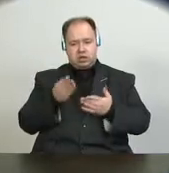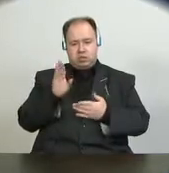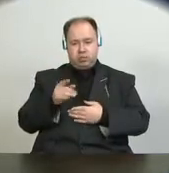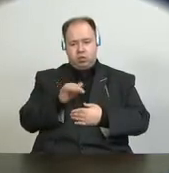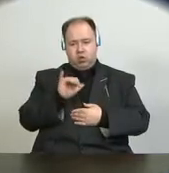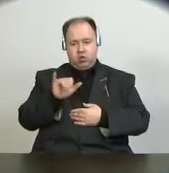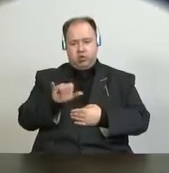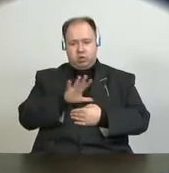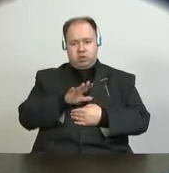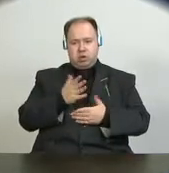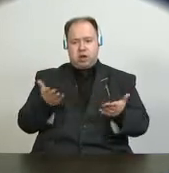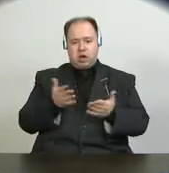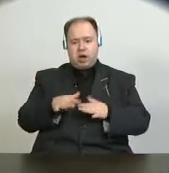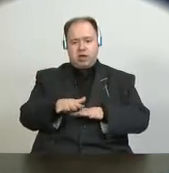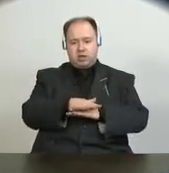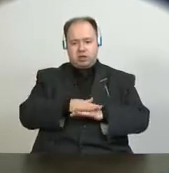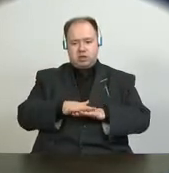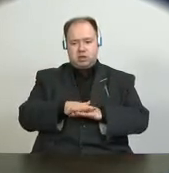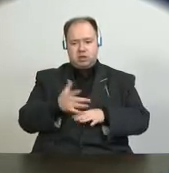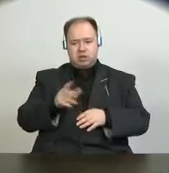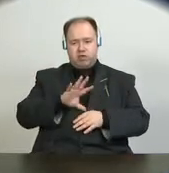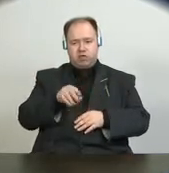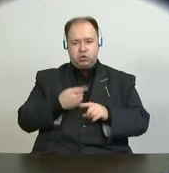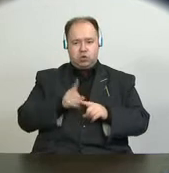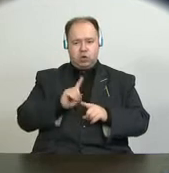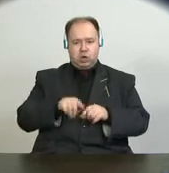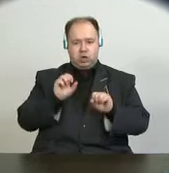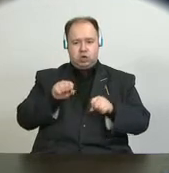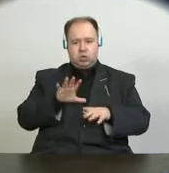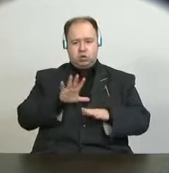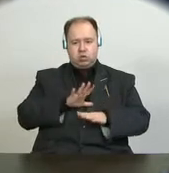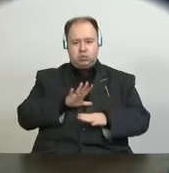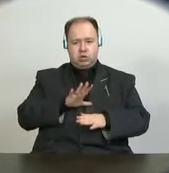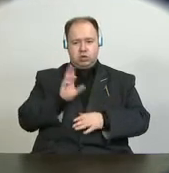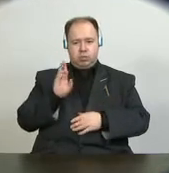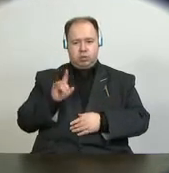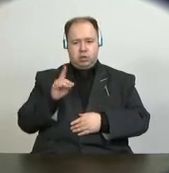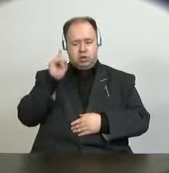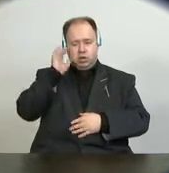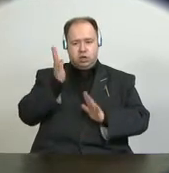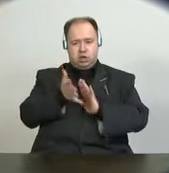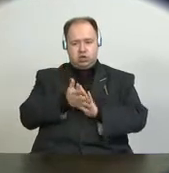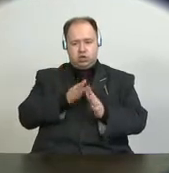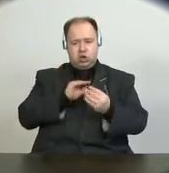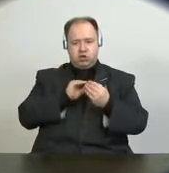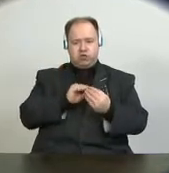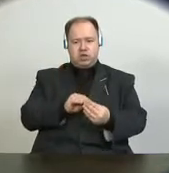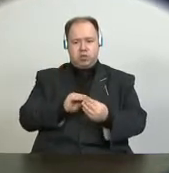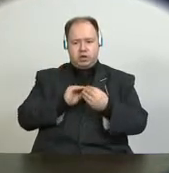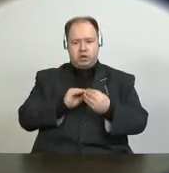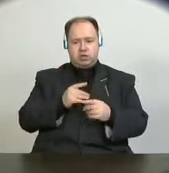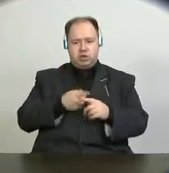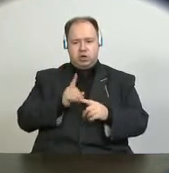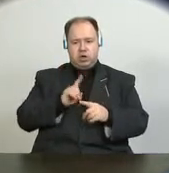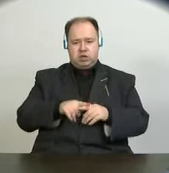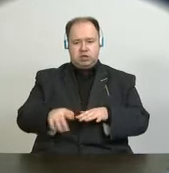была некая среда в которой все эти вещи можно было собственного изучать взаимодействую с этой средой в